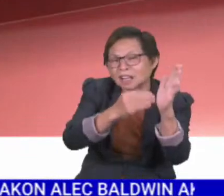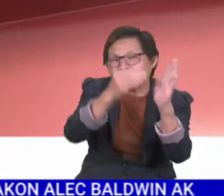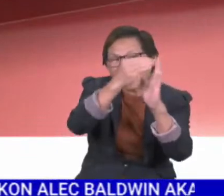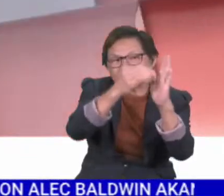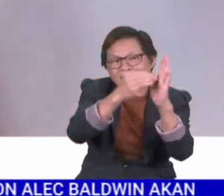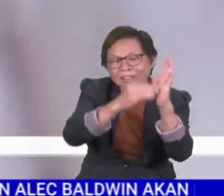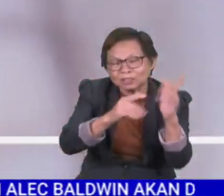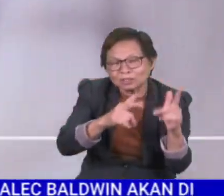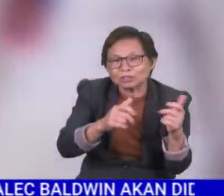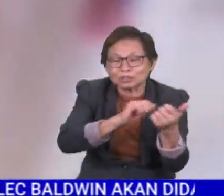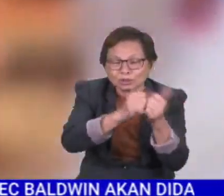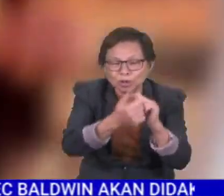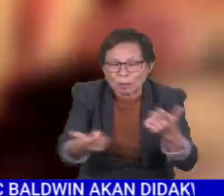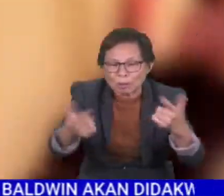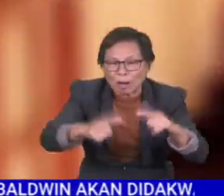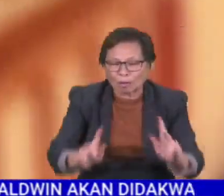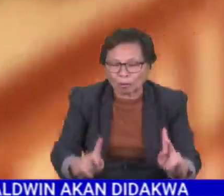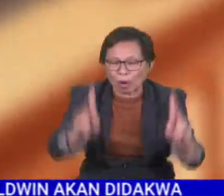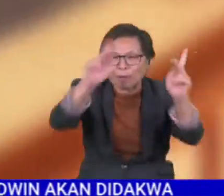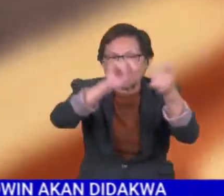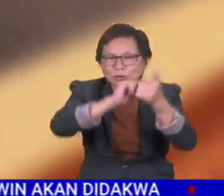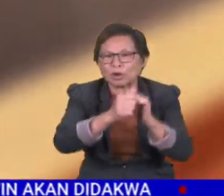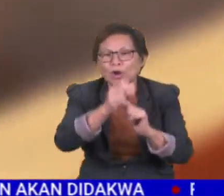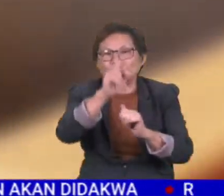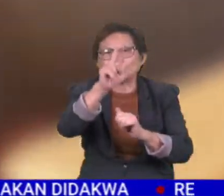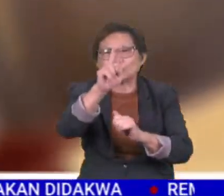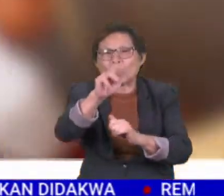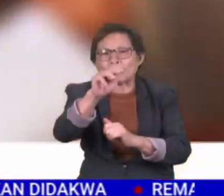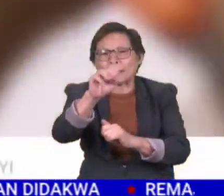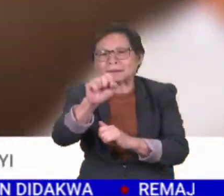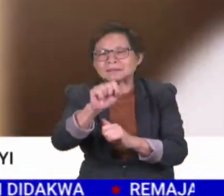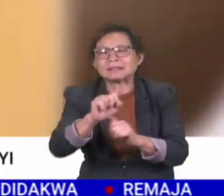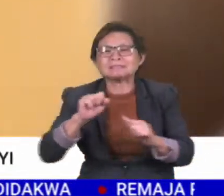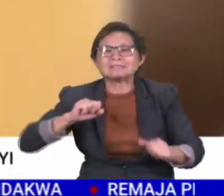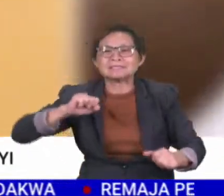tersebut berlangsung di Kompleks Sukan UMS Sabah.